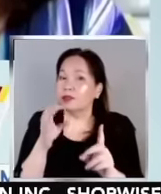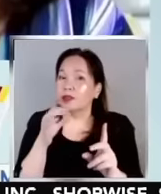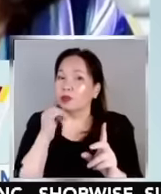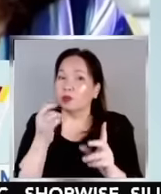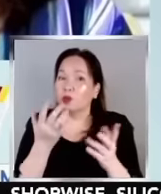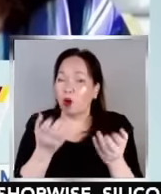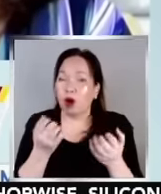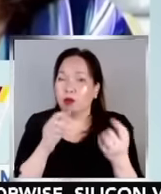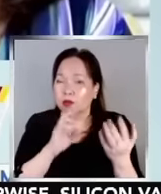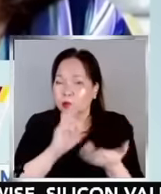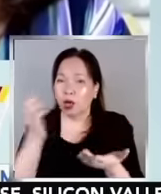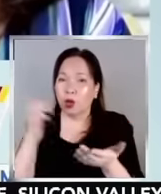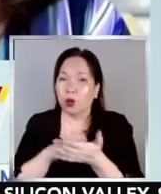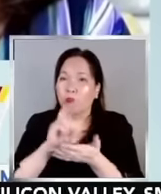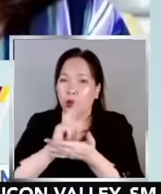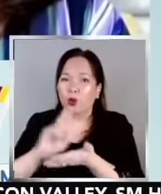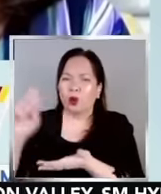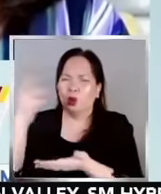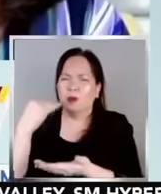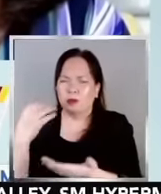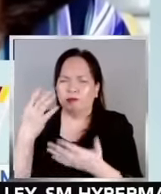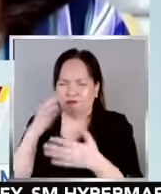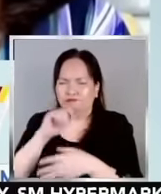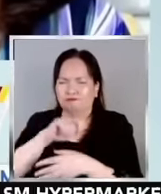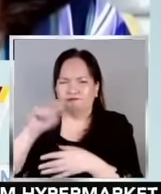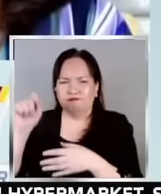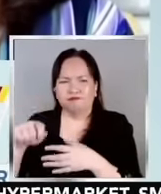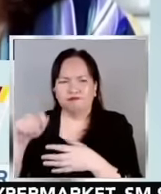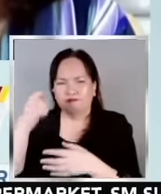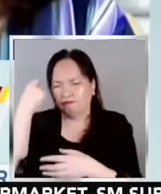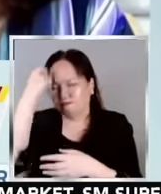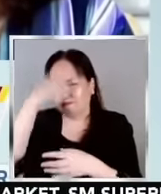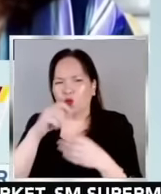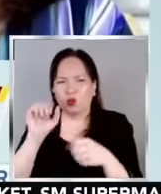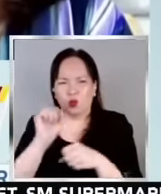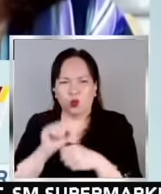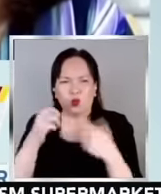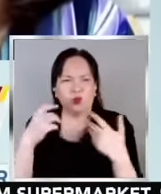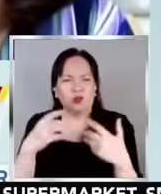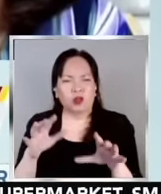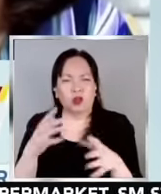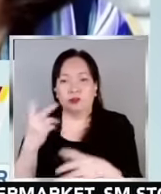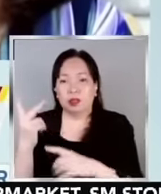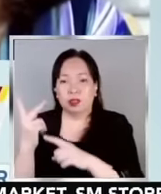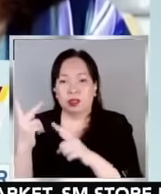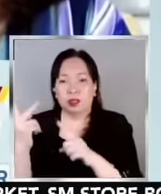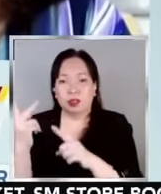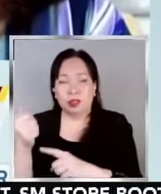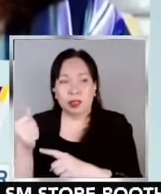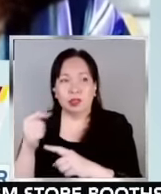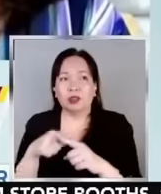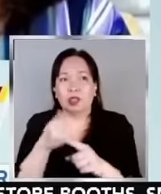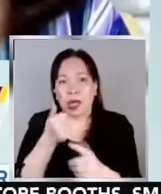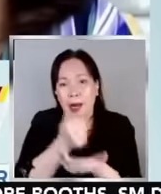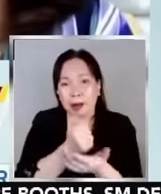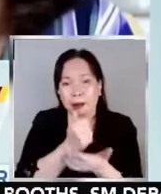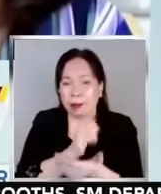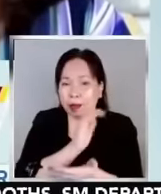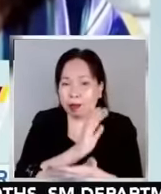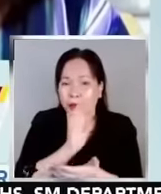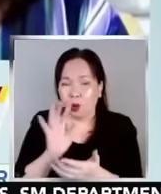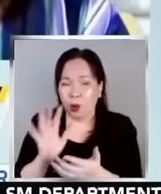mag-graduate na sila after k+ 10 mm para makatulong na sila sak mga